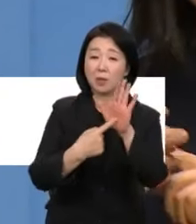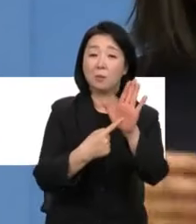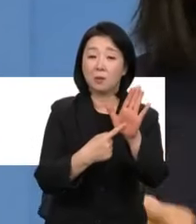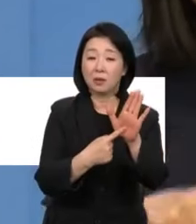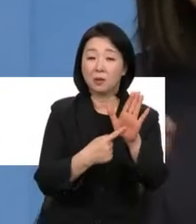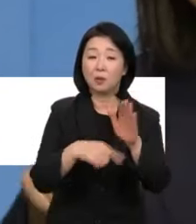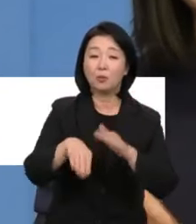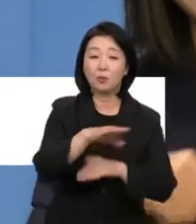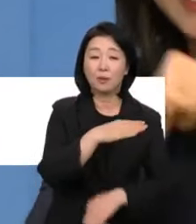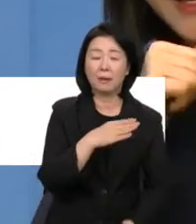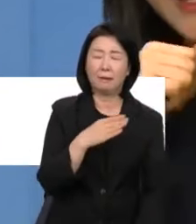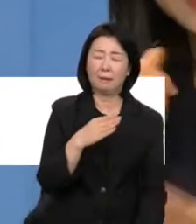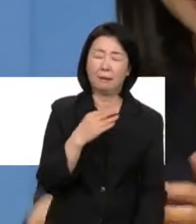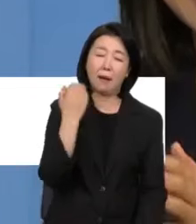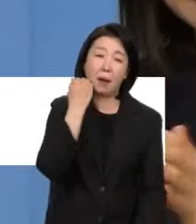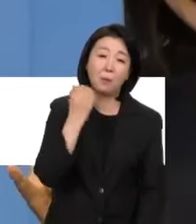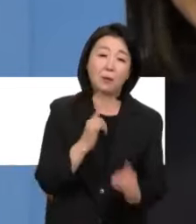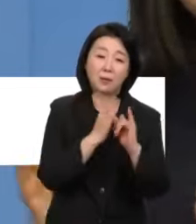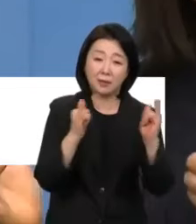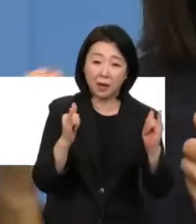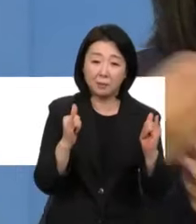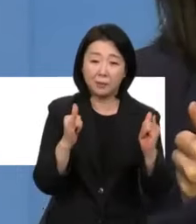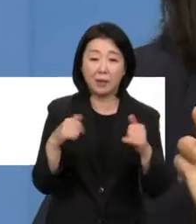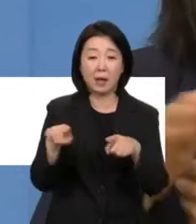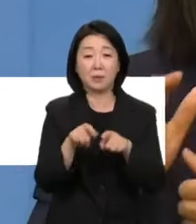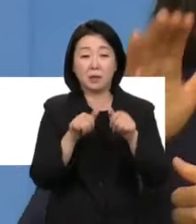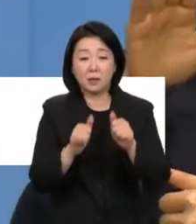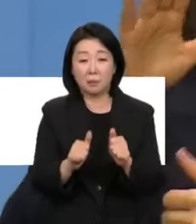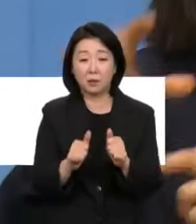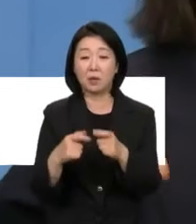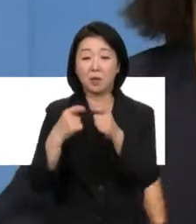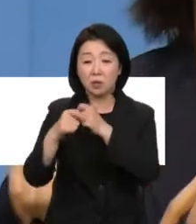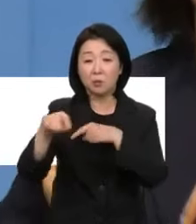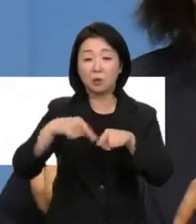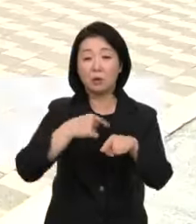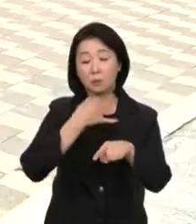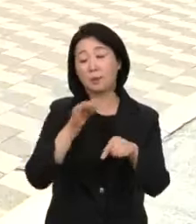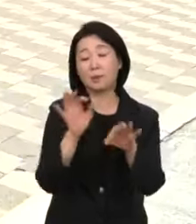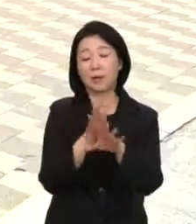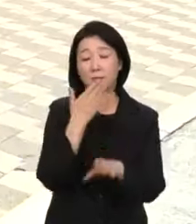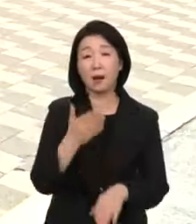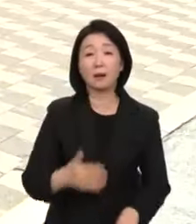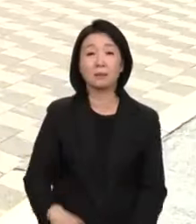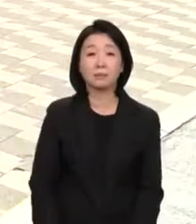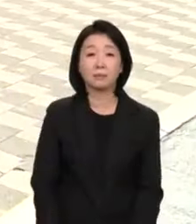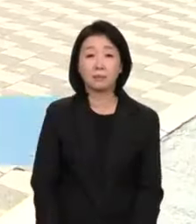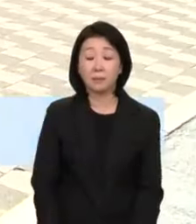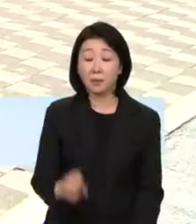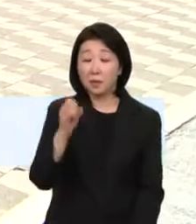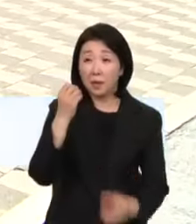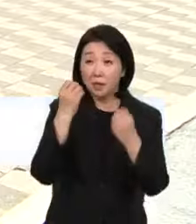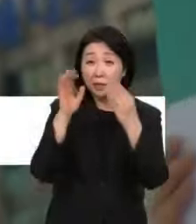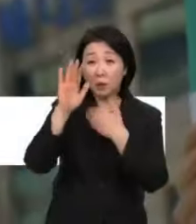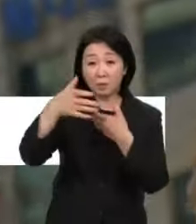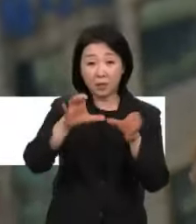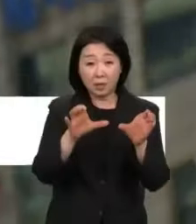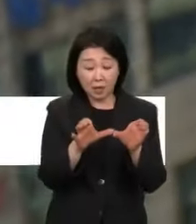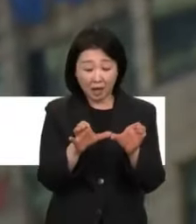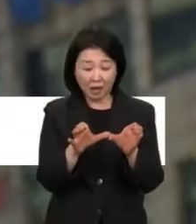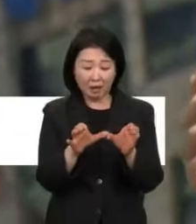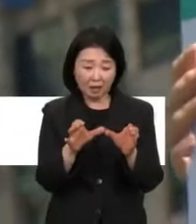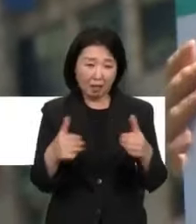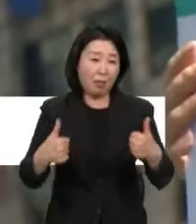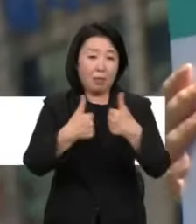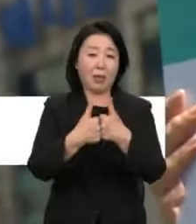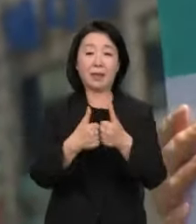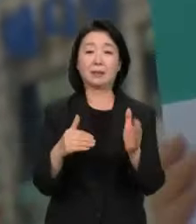인간들의 곁을 지키는 진보 정치의 목소리는 사라질 것입니다. 새로운 미래는 양극단의 대결 정치를